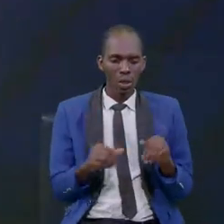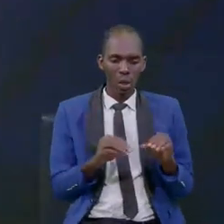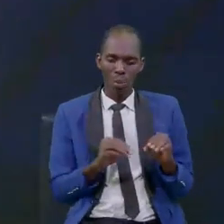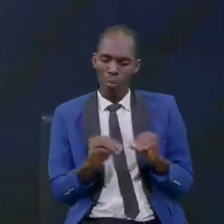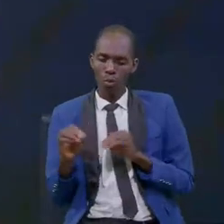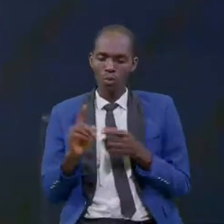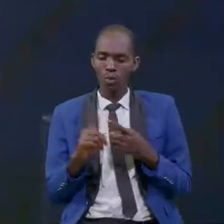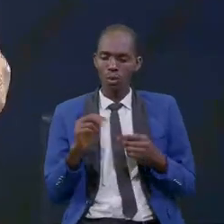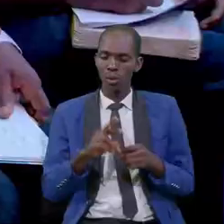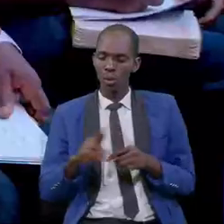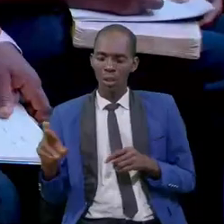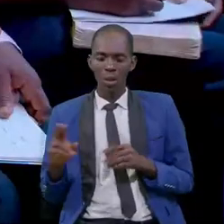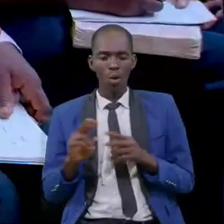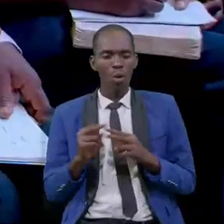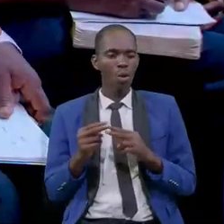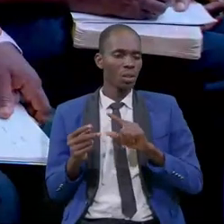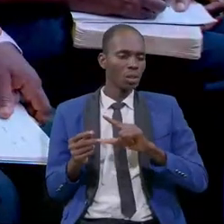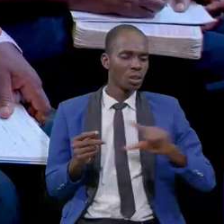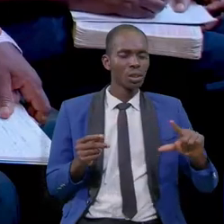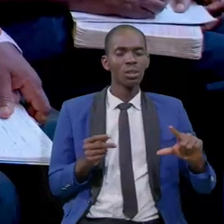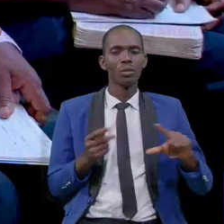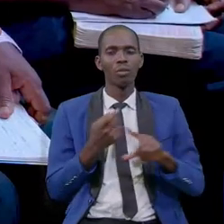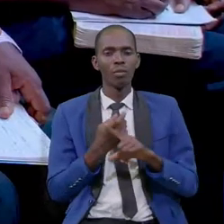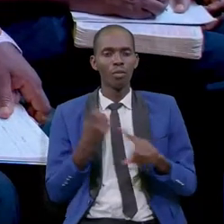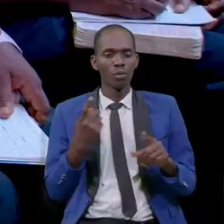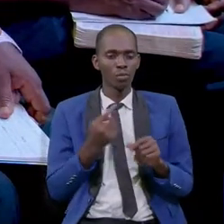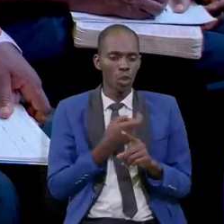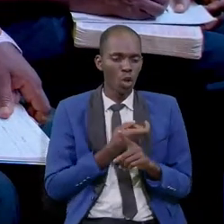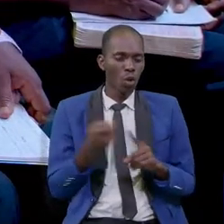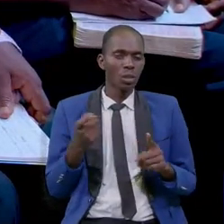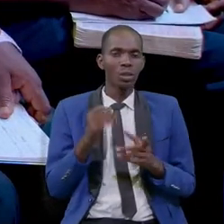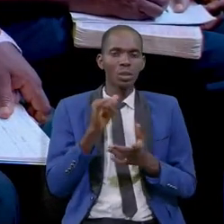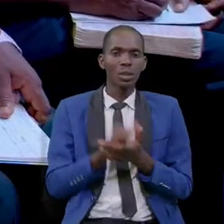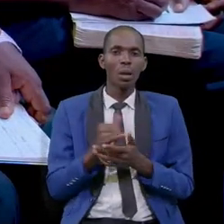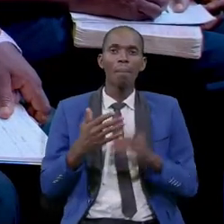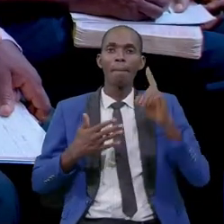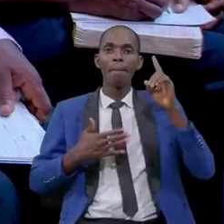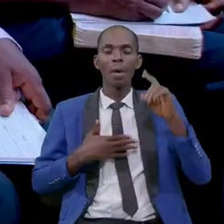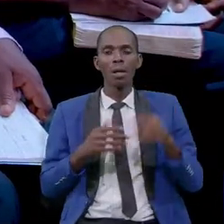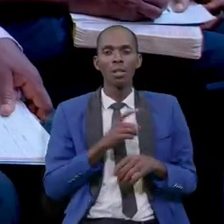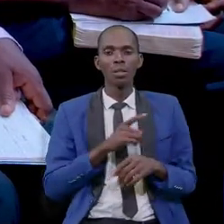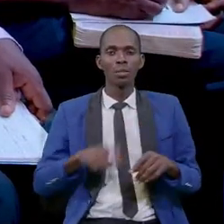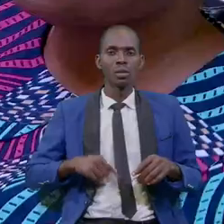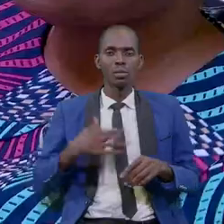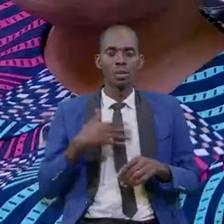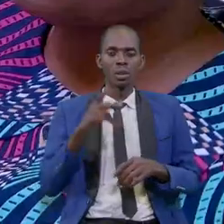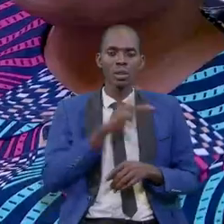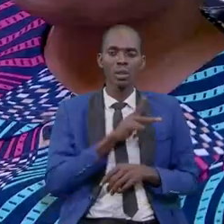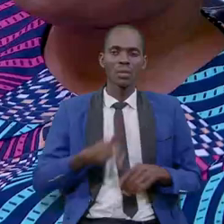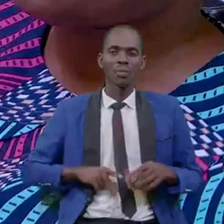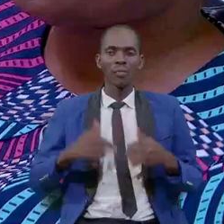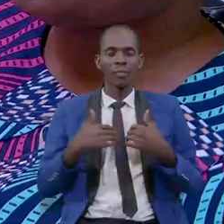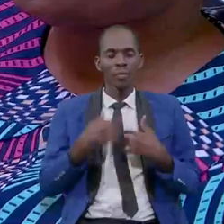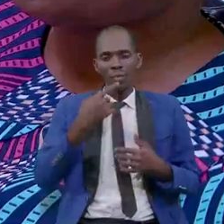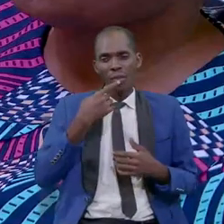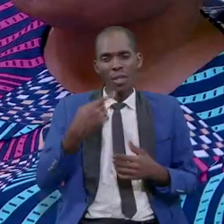à droite ni à gauche de tout ce que dit mon Seigneur, le roi.